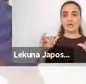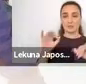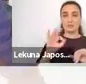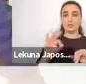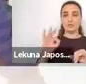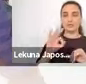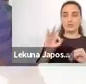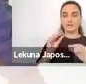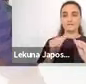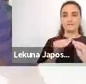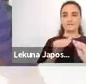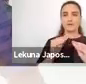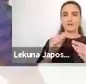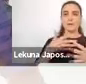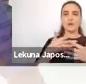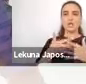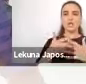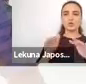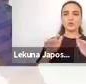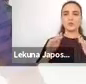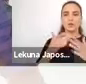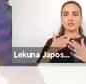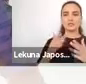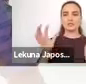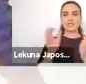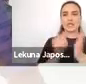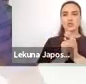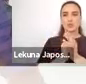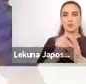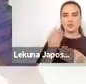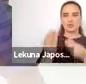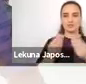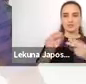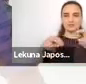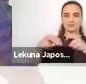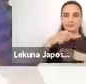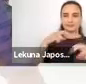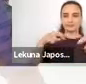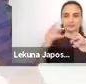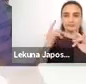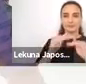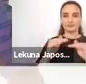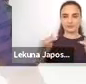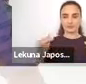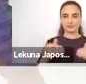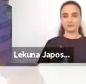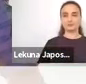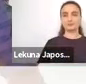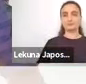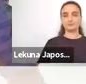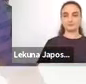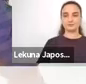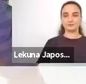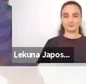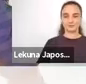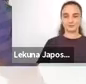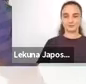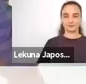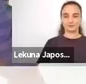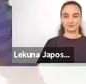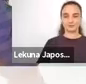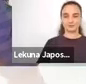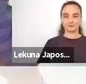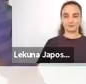ისეთი აქტივობები, როგორიც არის დაჭერობანას თამაში ბავშვებში, ხო, რომელიც ხელს უწყობს ფიზიკურ